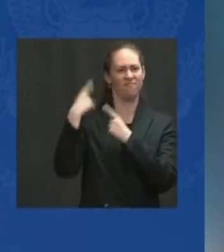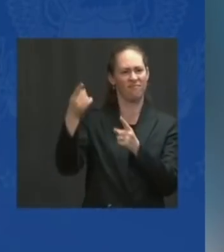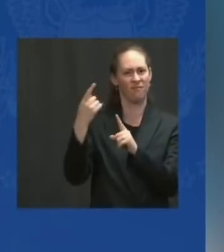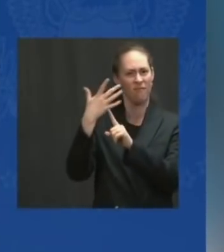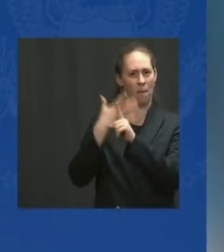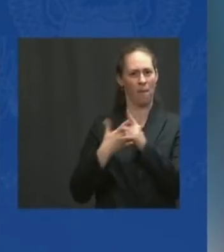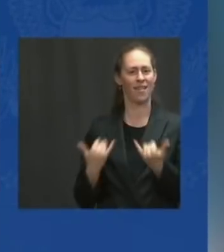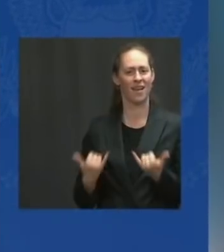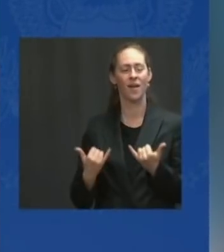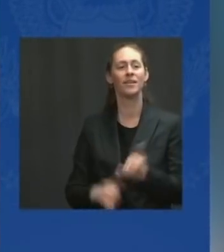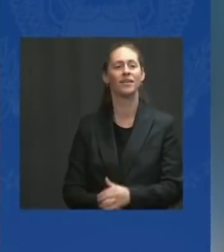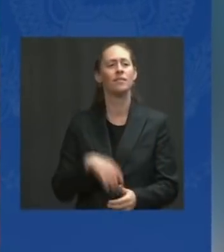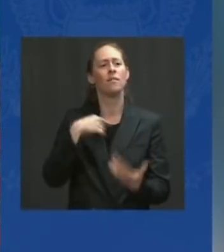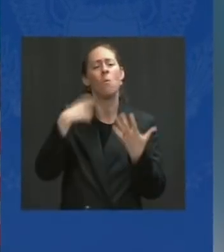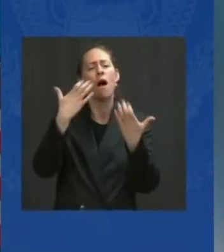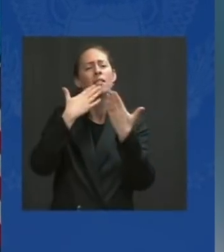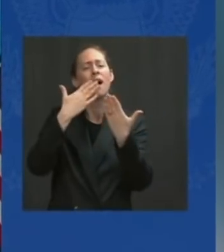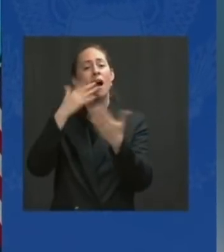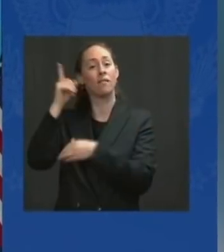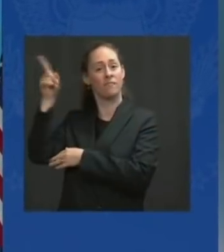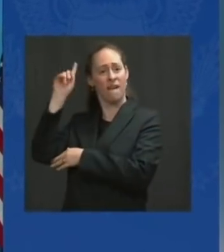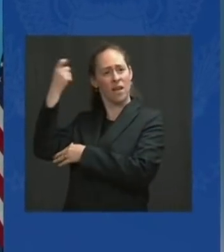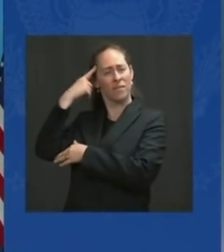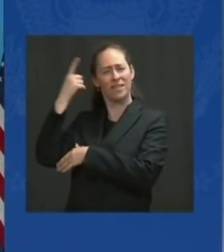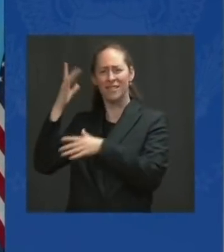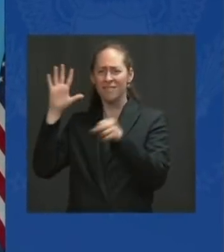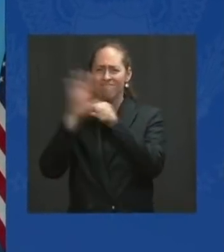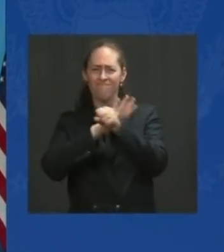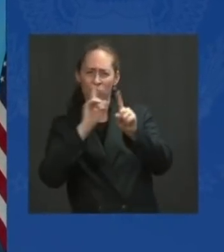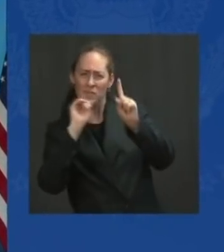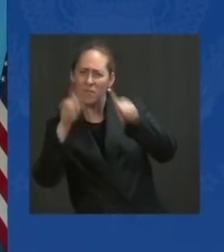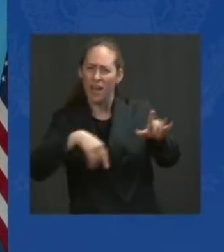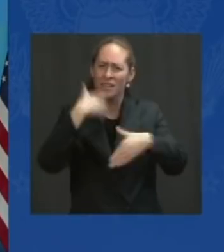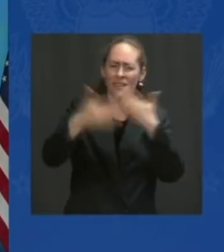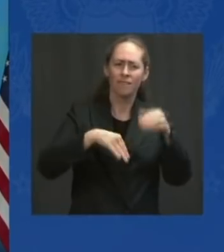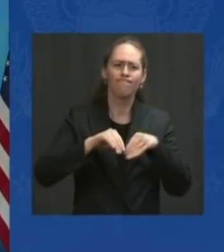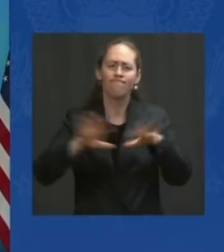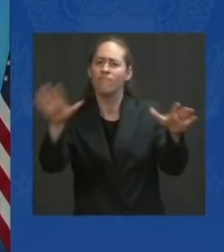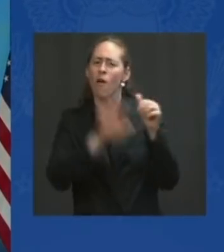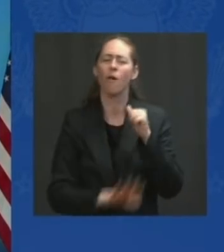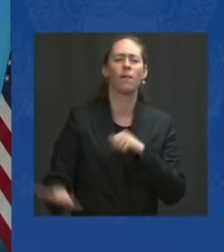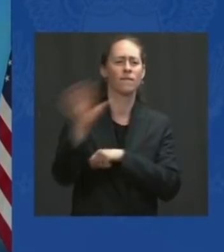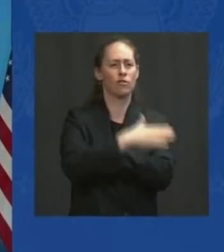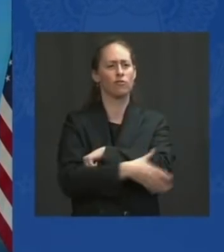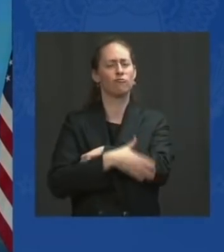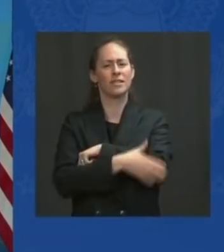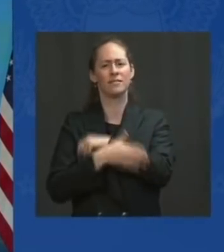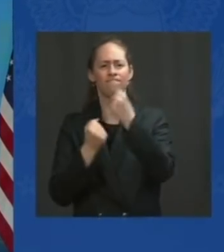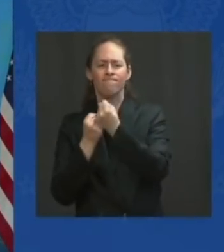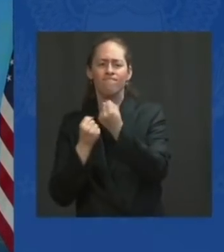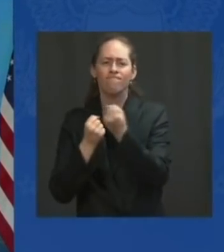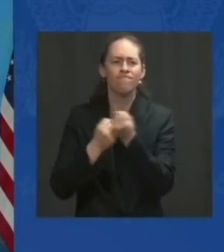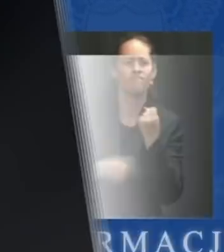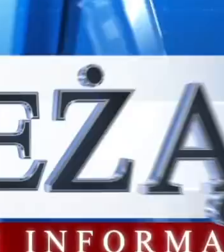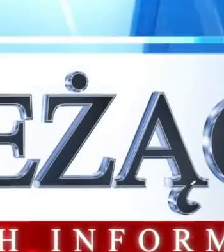Thanks to our whole of government effort and the hard work of local leaders and communities across the country, more than